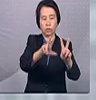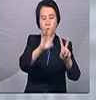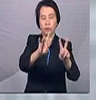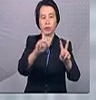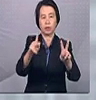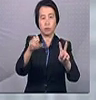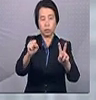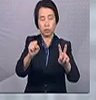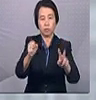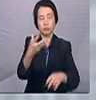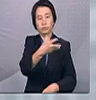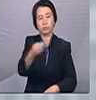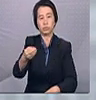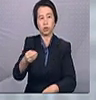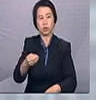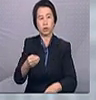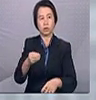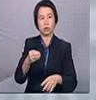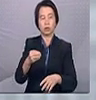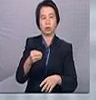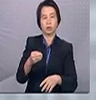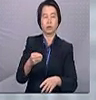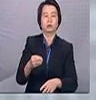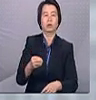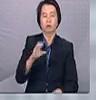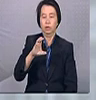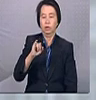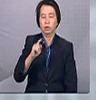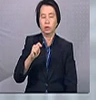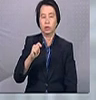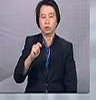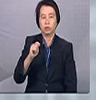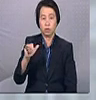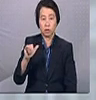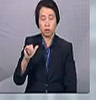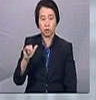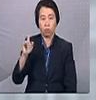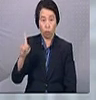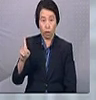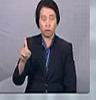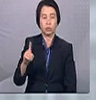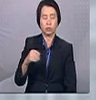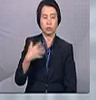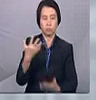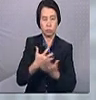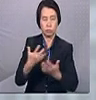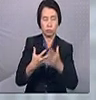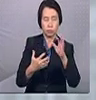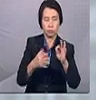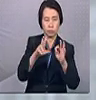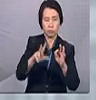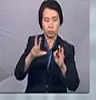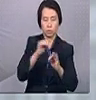kes. Dan di Menara Plaza City One, jumlah disaring ialah 1,893 dan yang